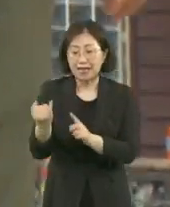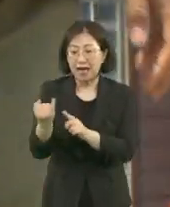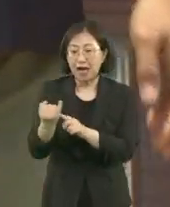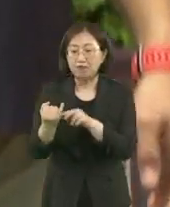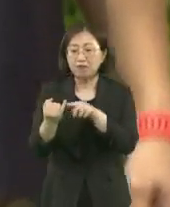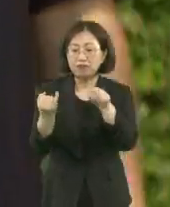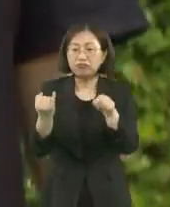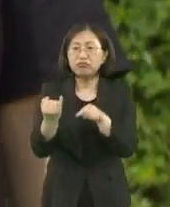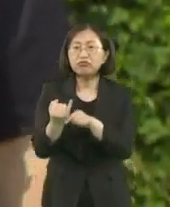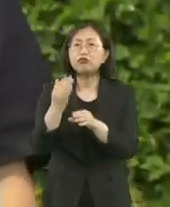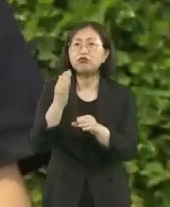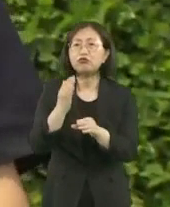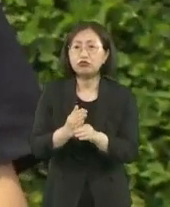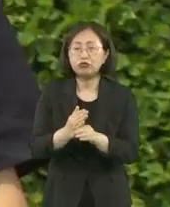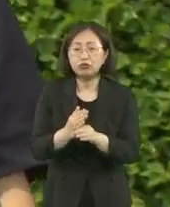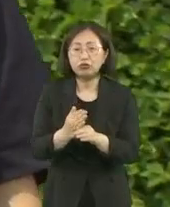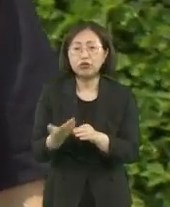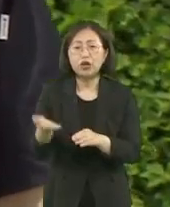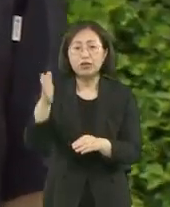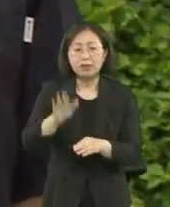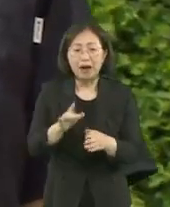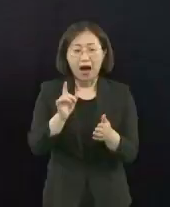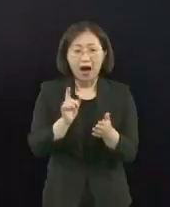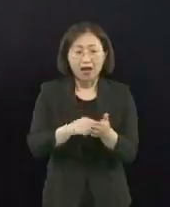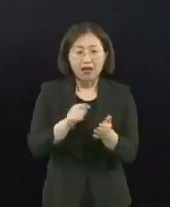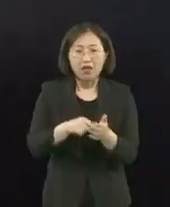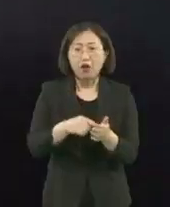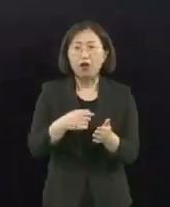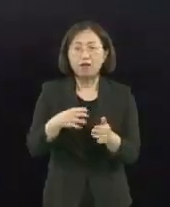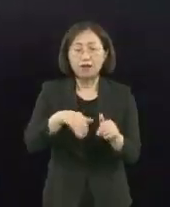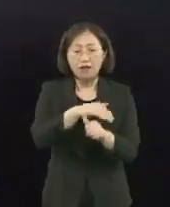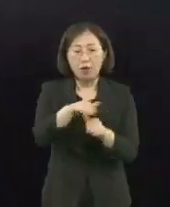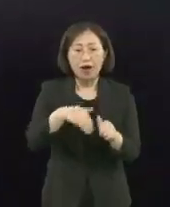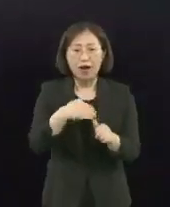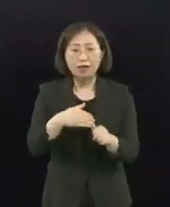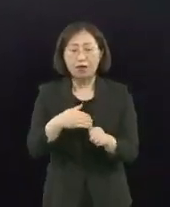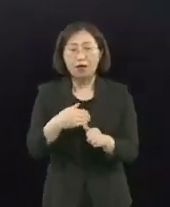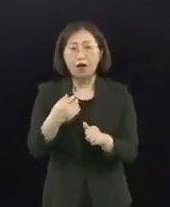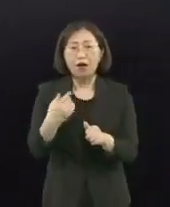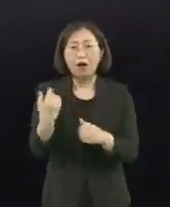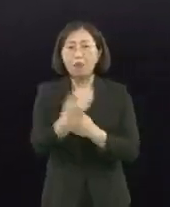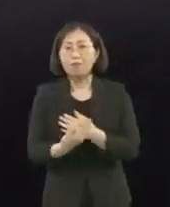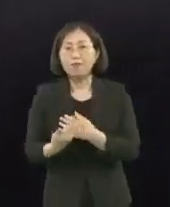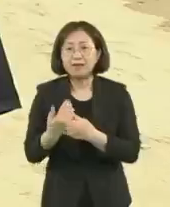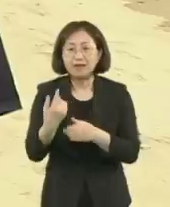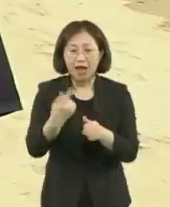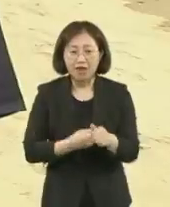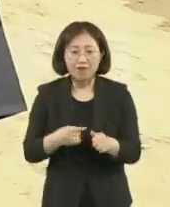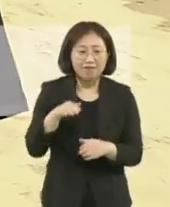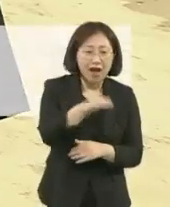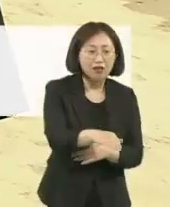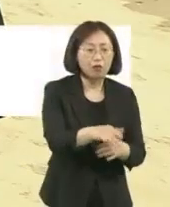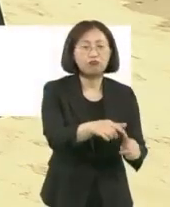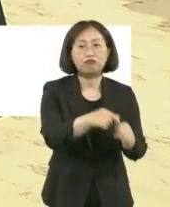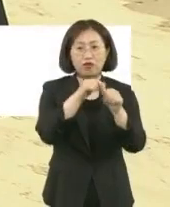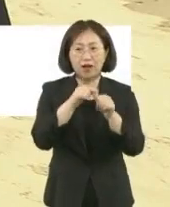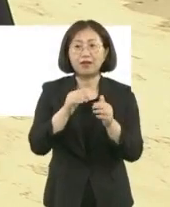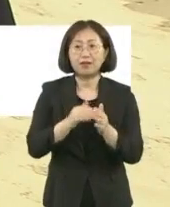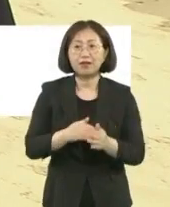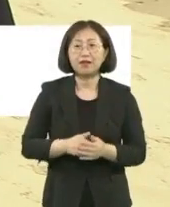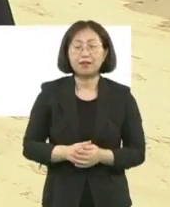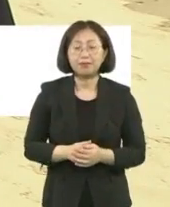앞둔 만삭의 상태였지만 위급 상황에선 구조 본능이 튀어나왔습니다. 소방관으로서 이런